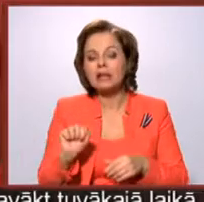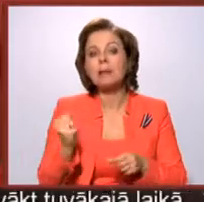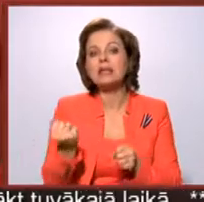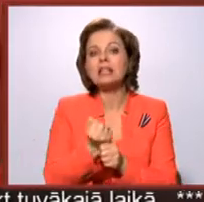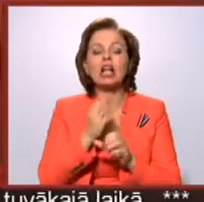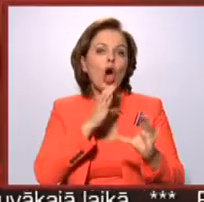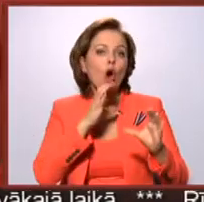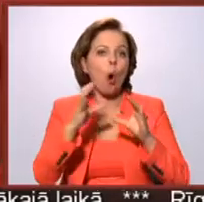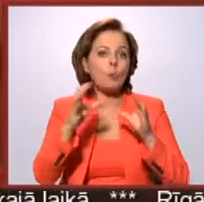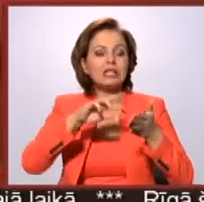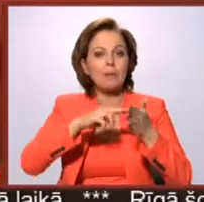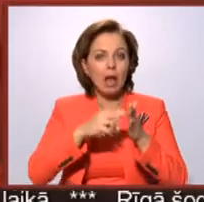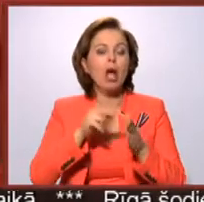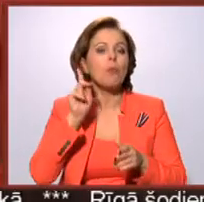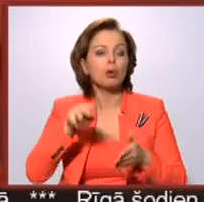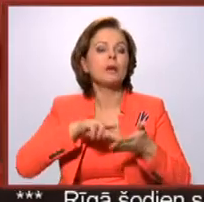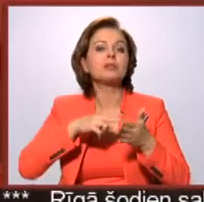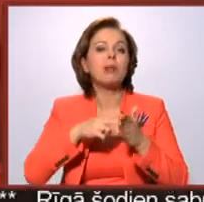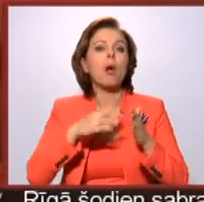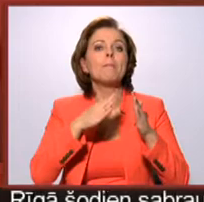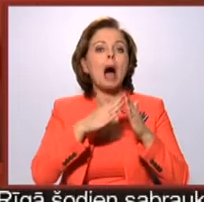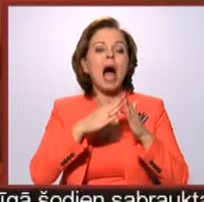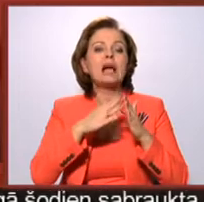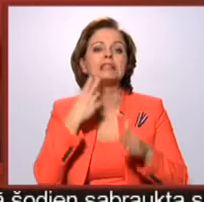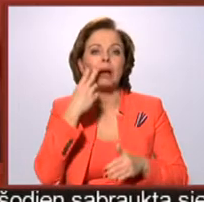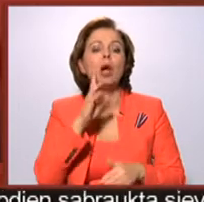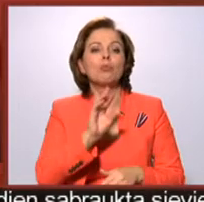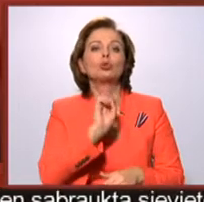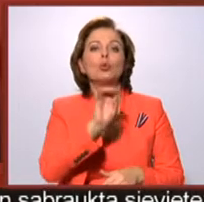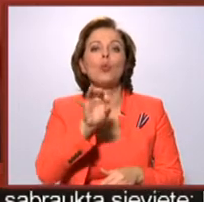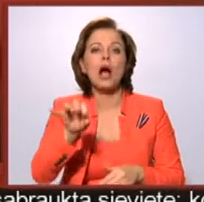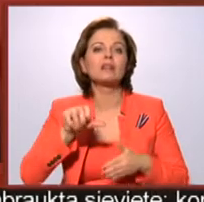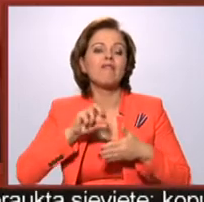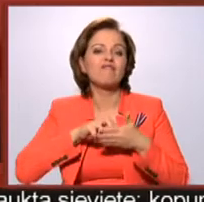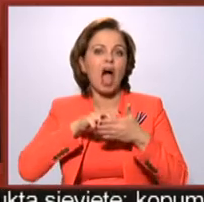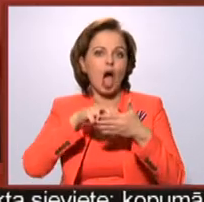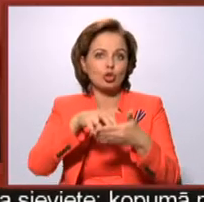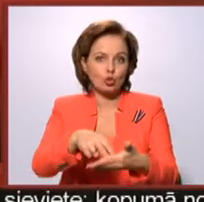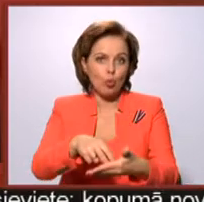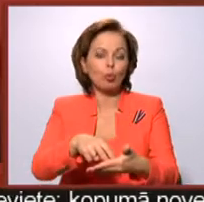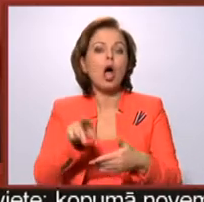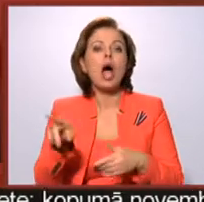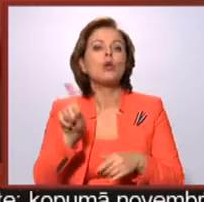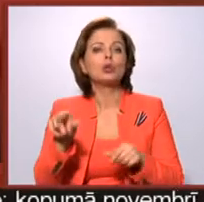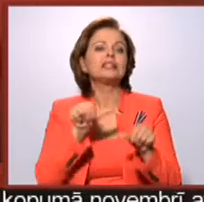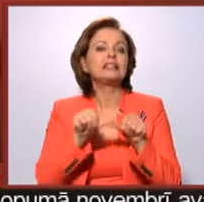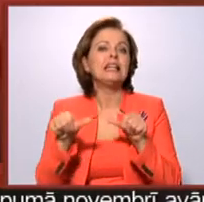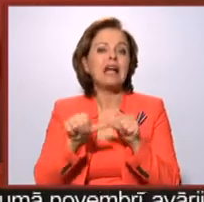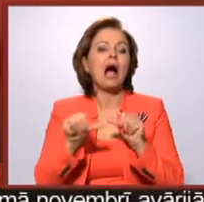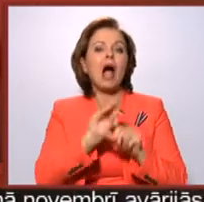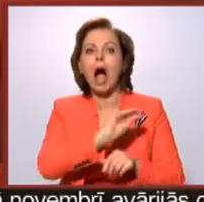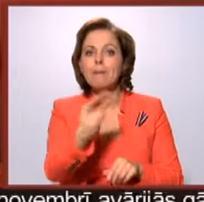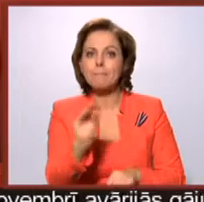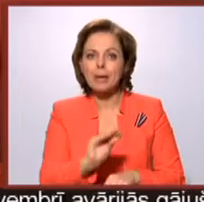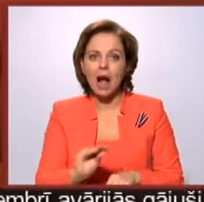Ir plānots, ka katrai mājsaimniecībai tiks nosūtīta arī vēstule no sadalas tīkla, kurā tad būs detalizētāk jau aprakstīta